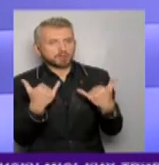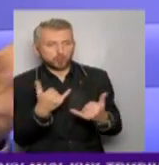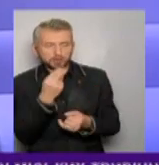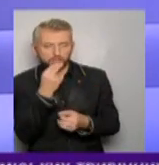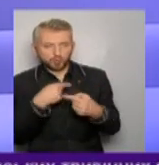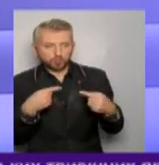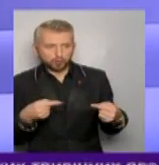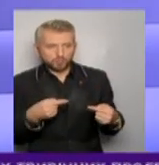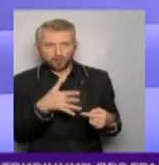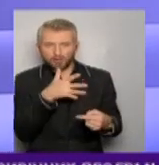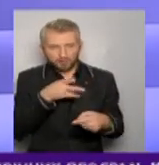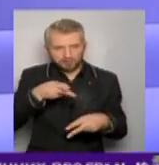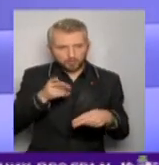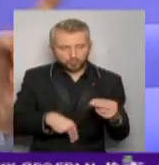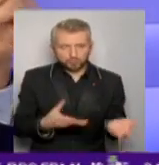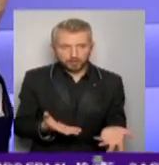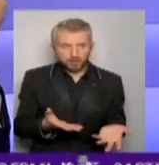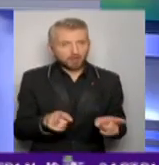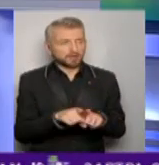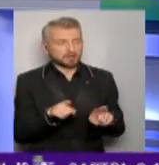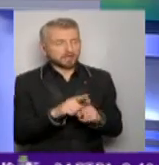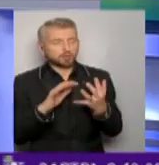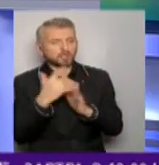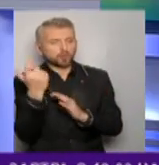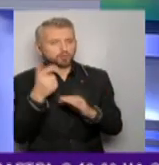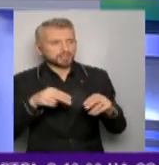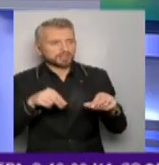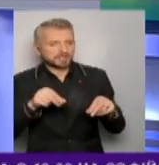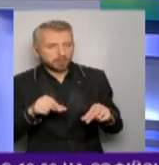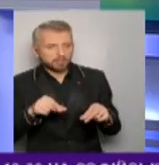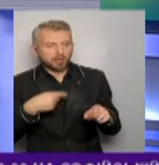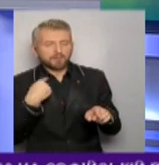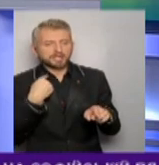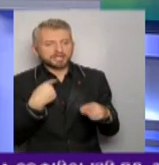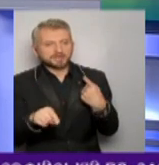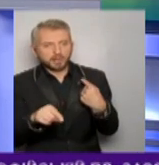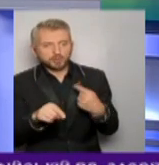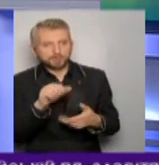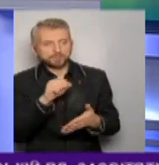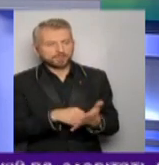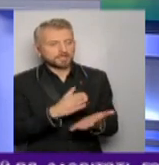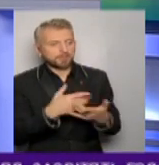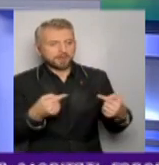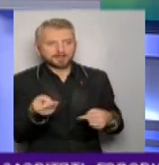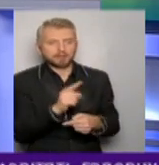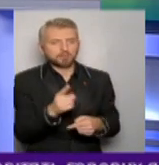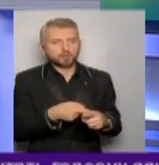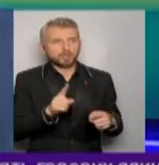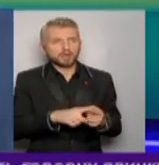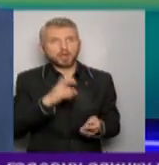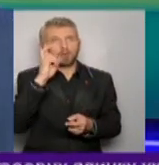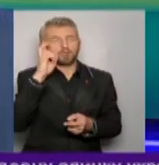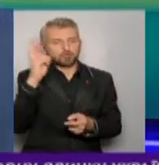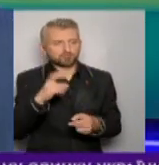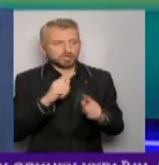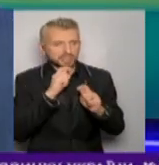продукцію з простроченим терміном. Так само сільськогосподарські землі відрізняються від майна тим, що це Божий